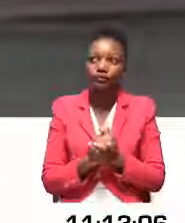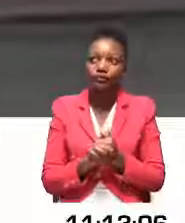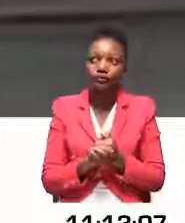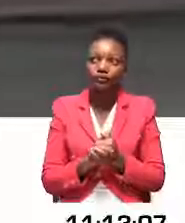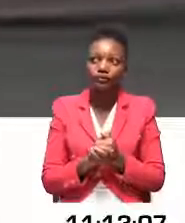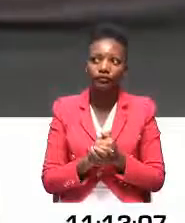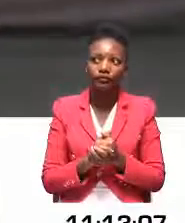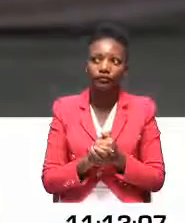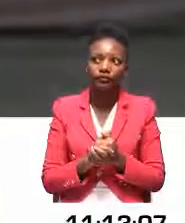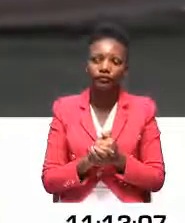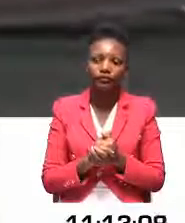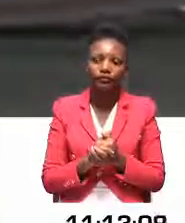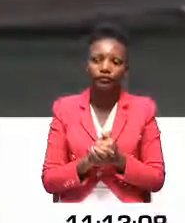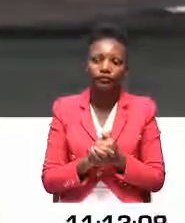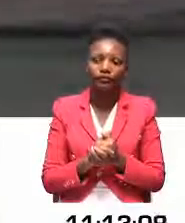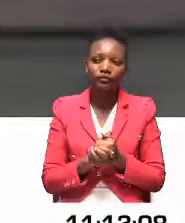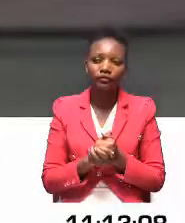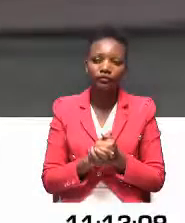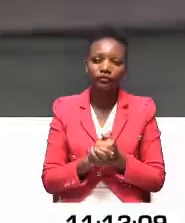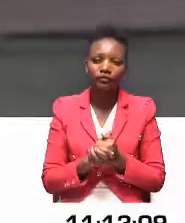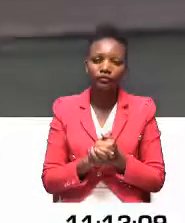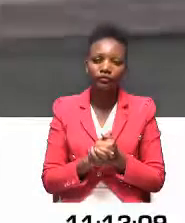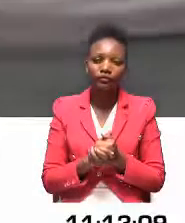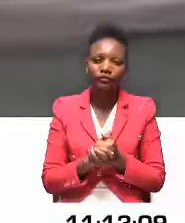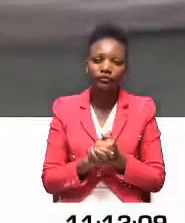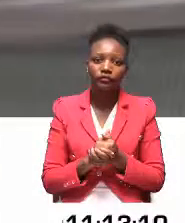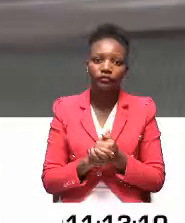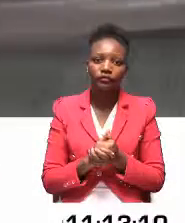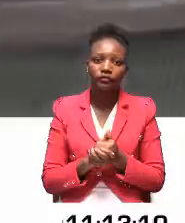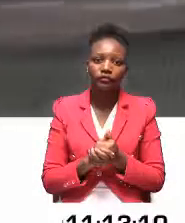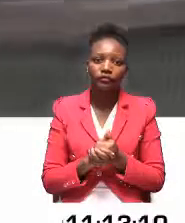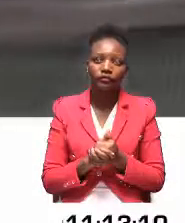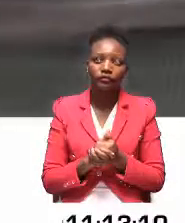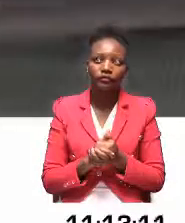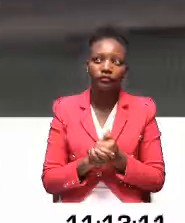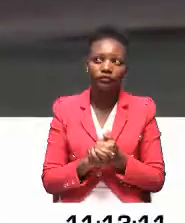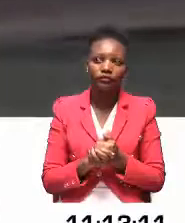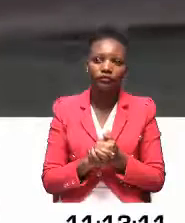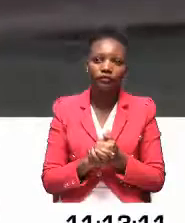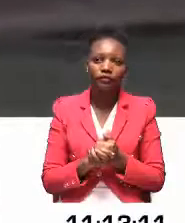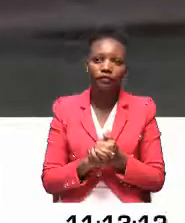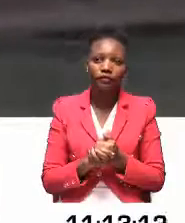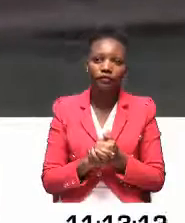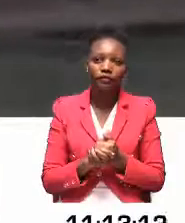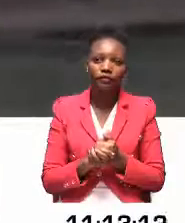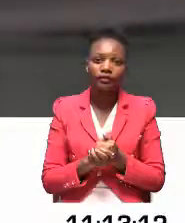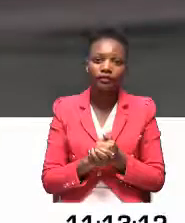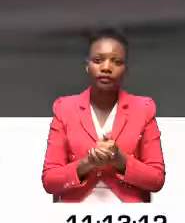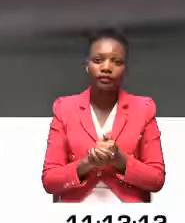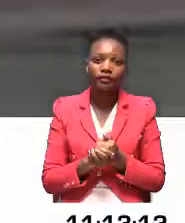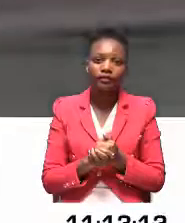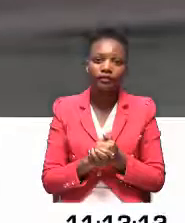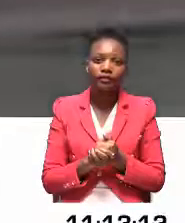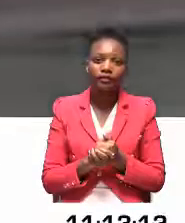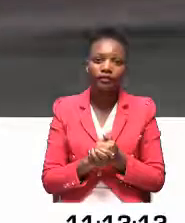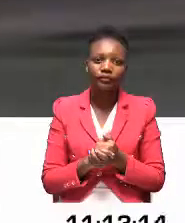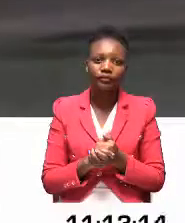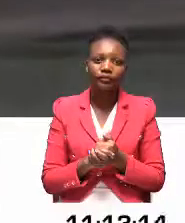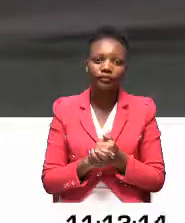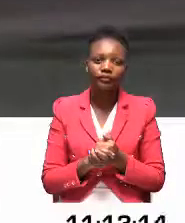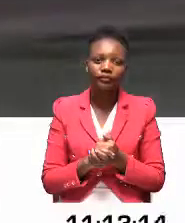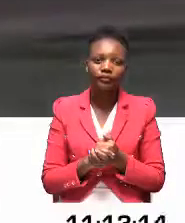wewe ni kiongozi mluya na unapinga BP wewe ni Adui ya mluya inafaa upwe